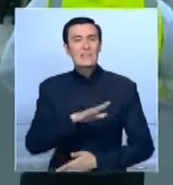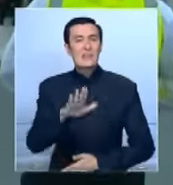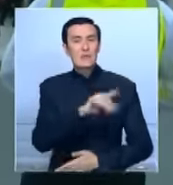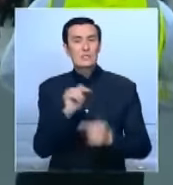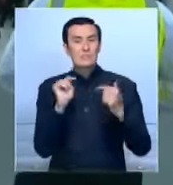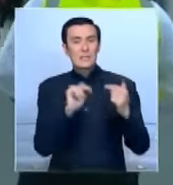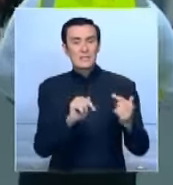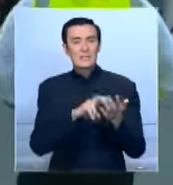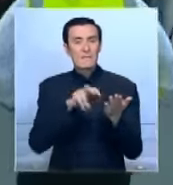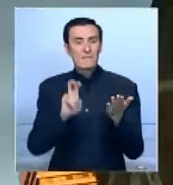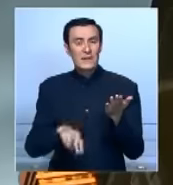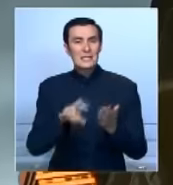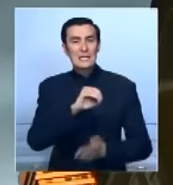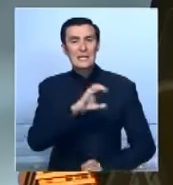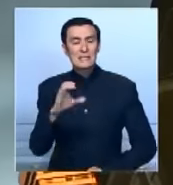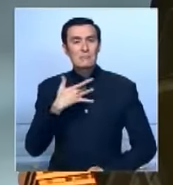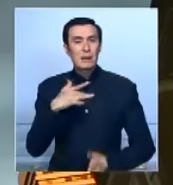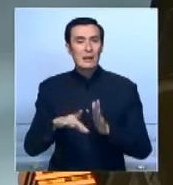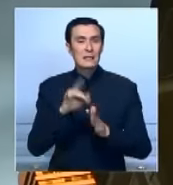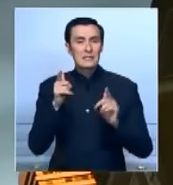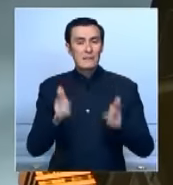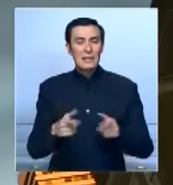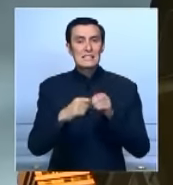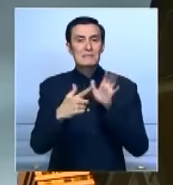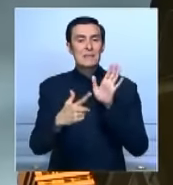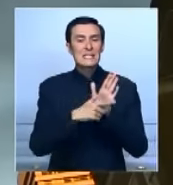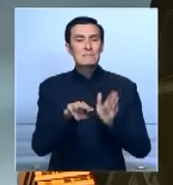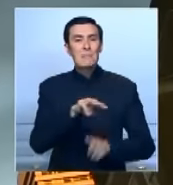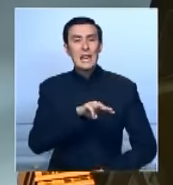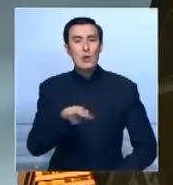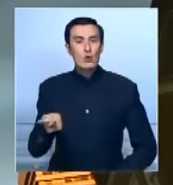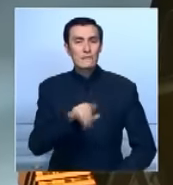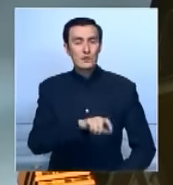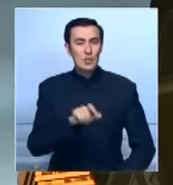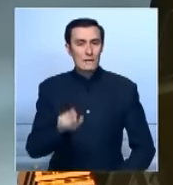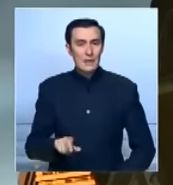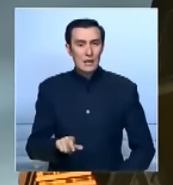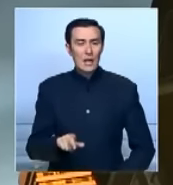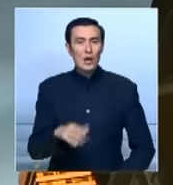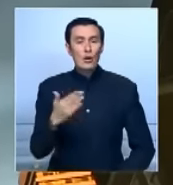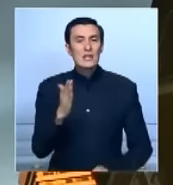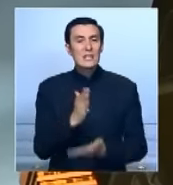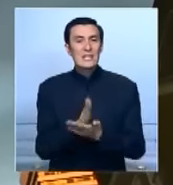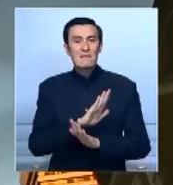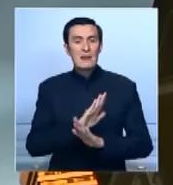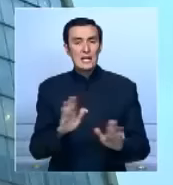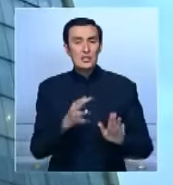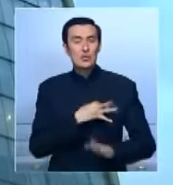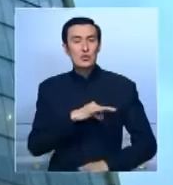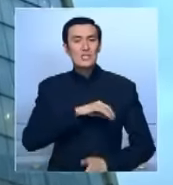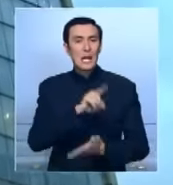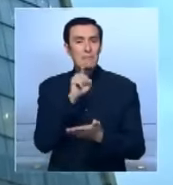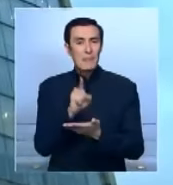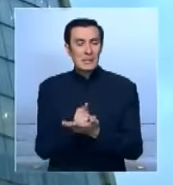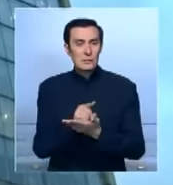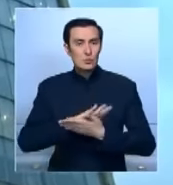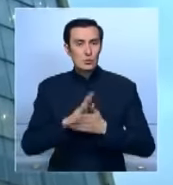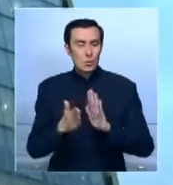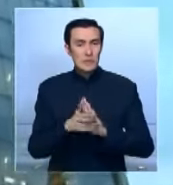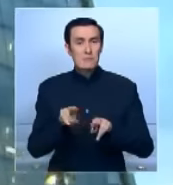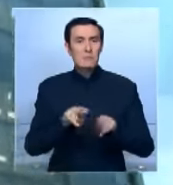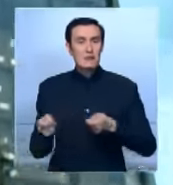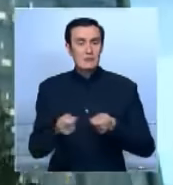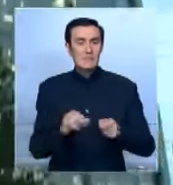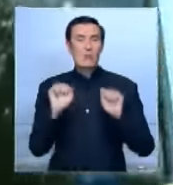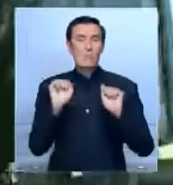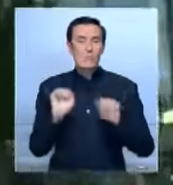За выход страны из ЕС проголосовали свыше 17 миллионов человек. Он не носит юридически обязывающего характера, и